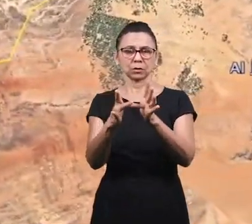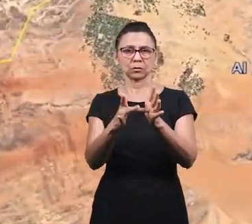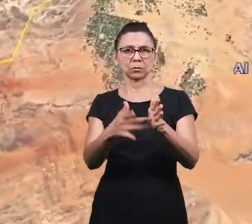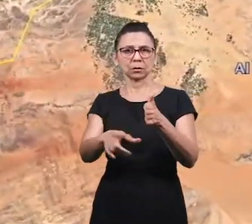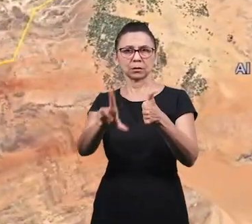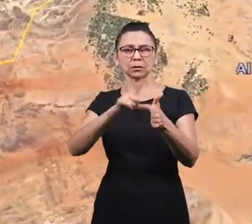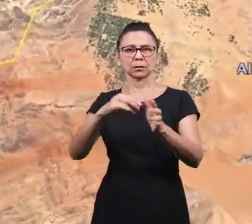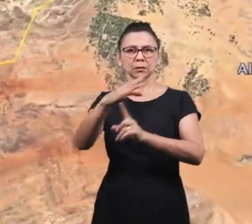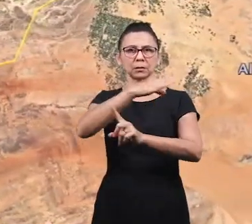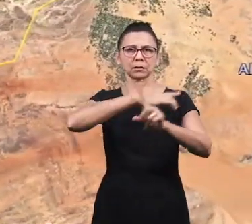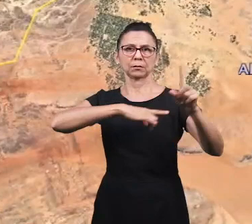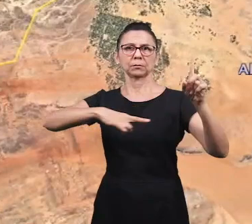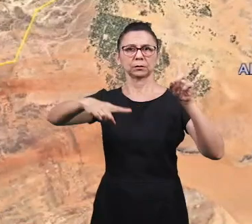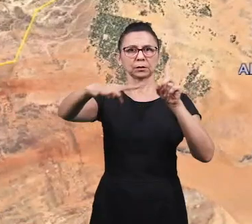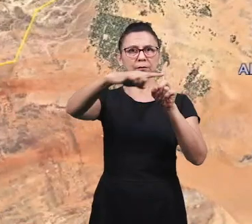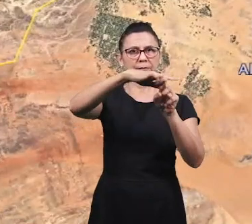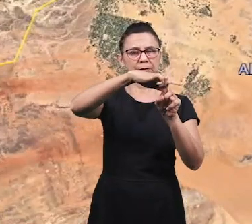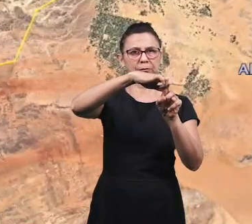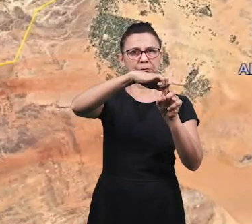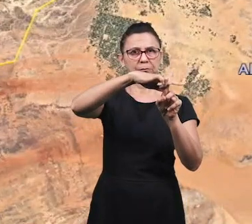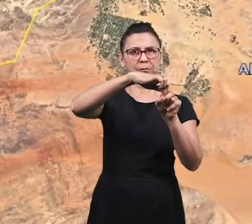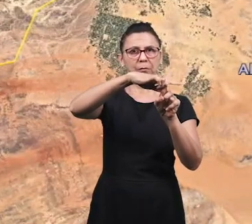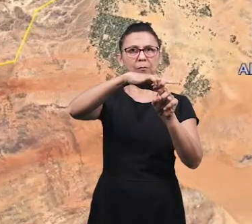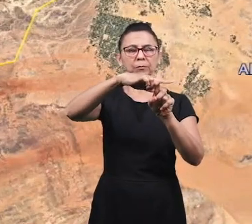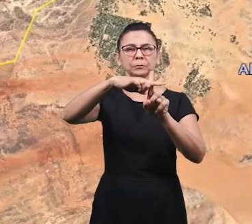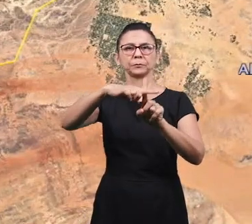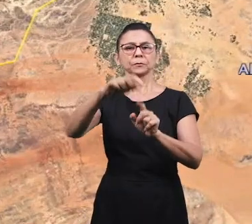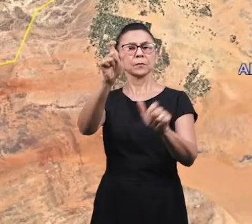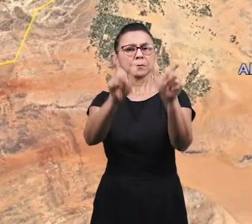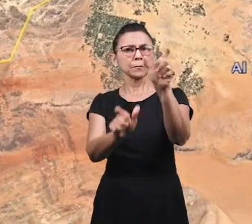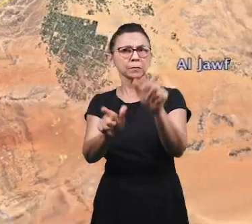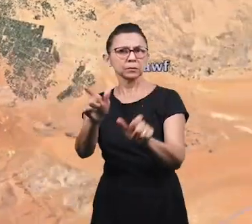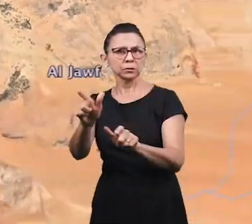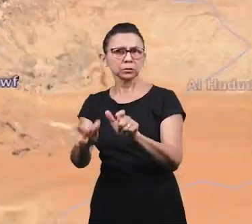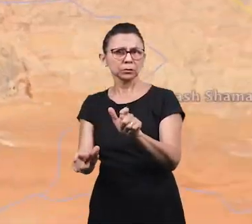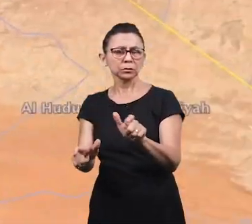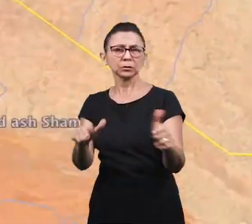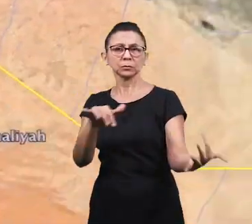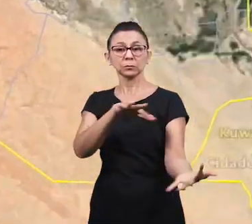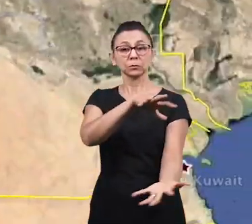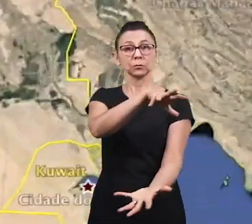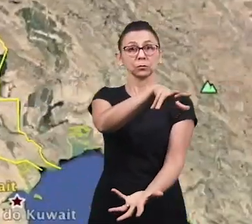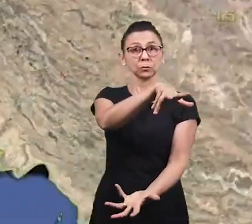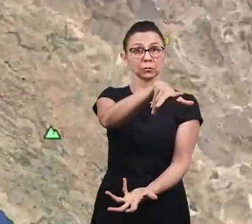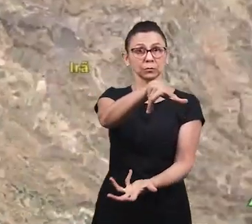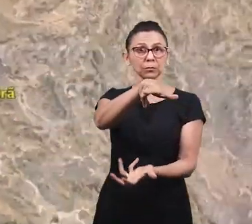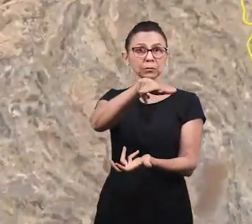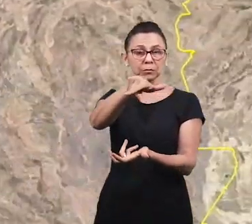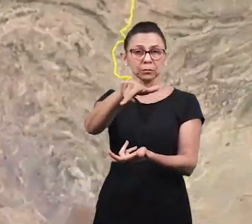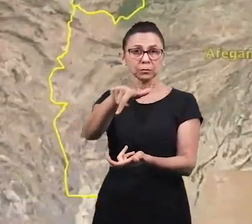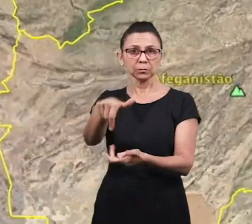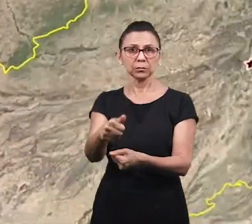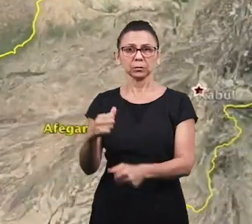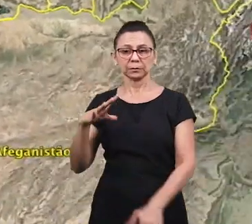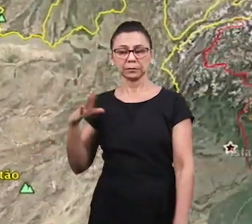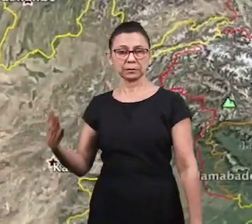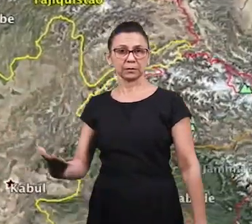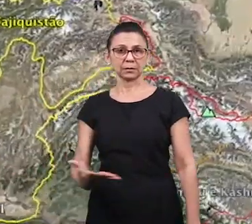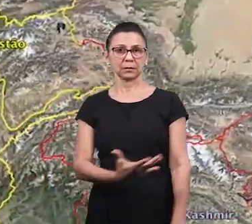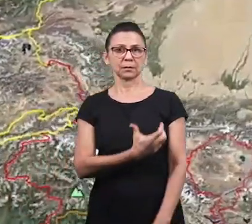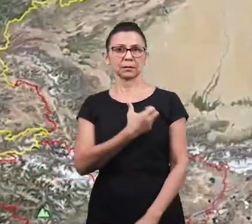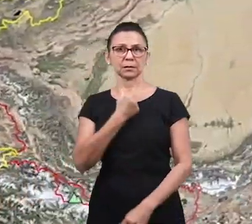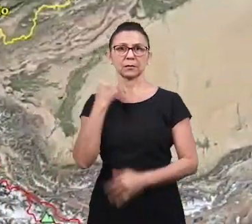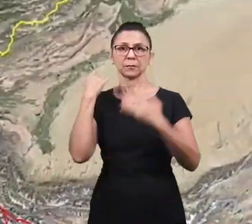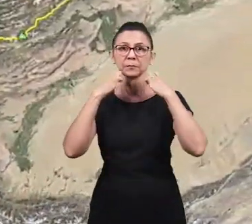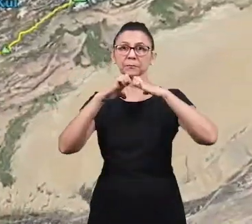Seigneur Jésus à la veille de sa mort à la croix du Calvaire. Les personnes de toutes les parties du monde sont touchées